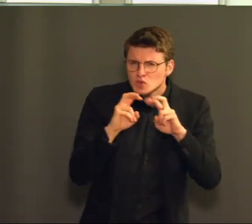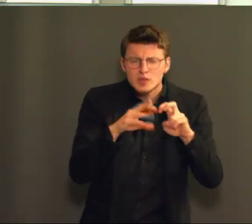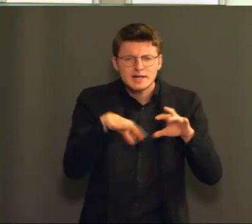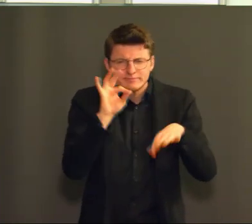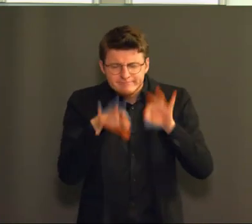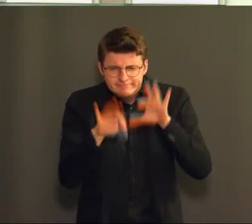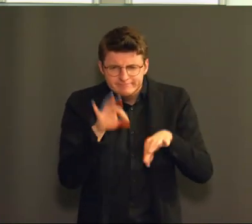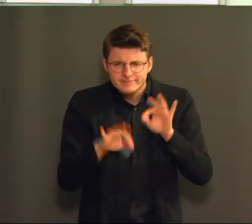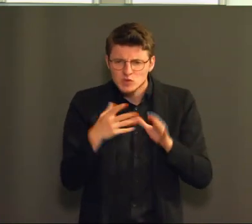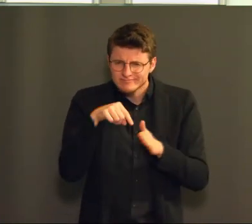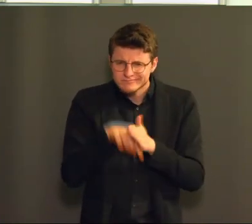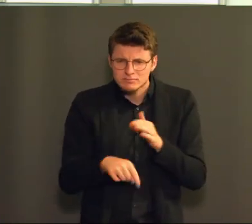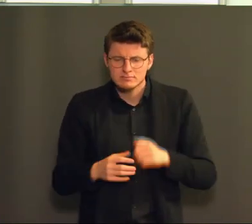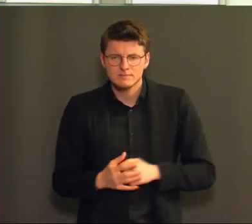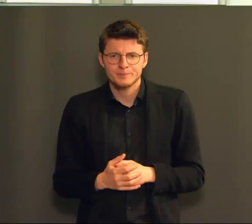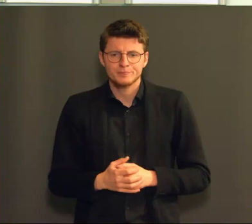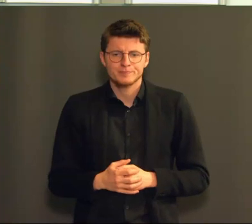onder de loep nemen.